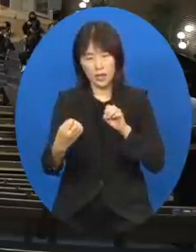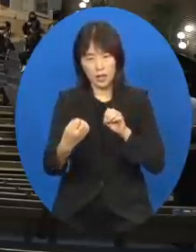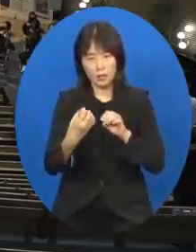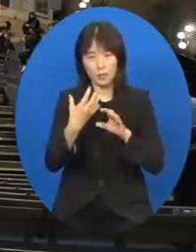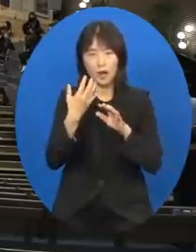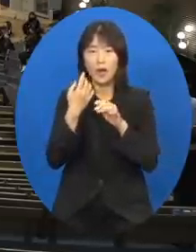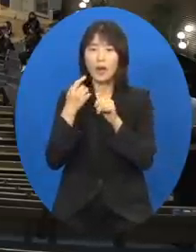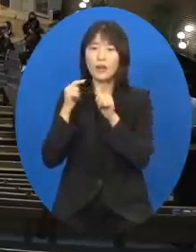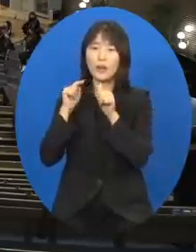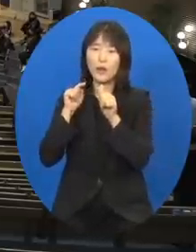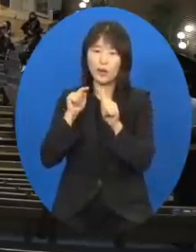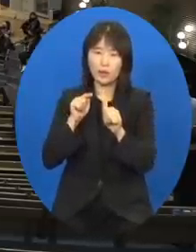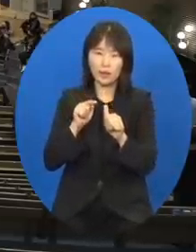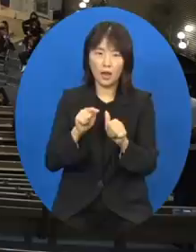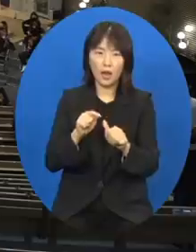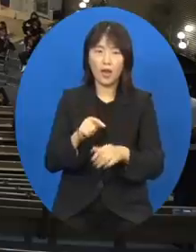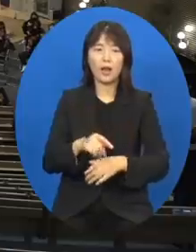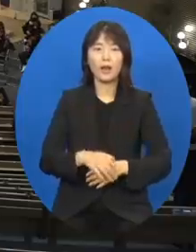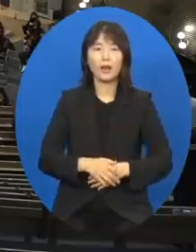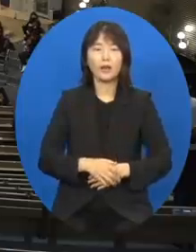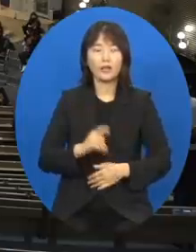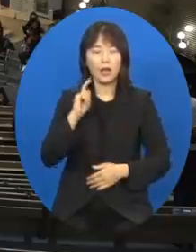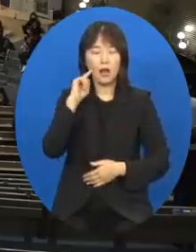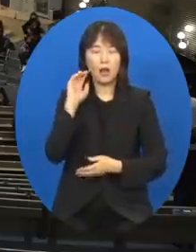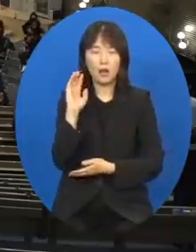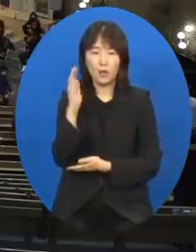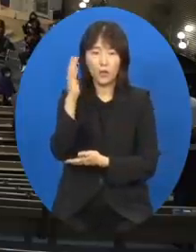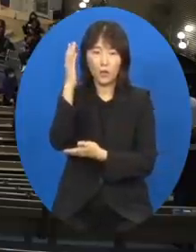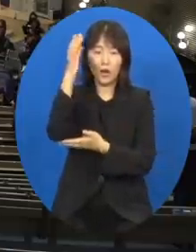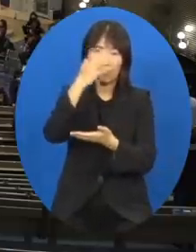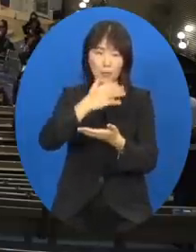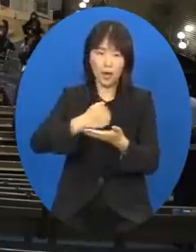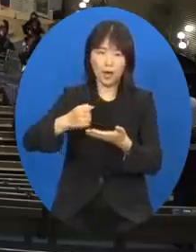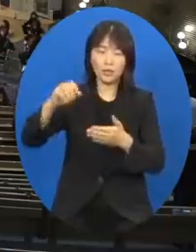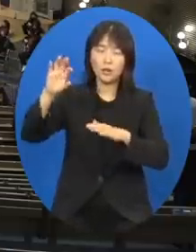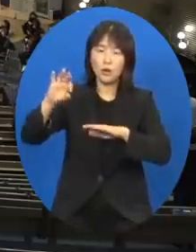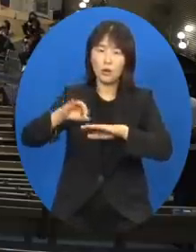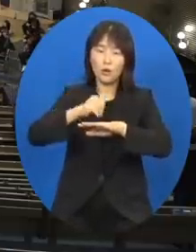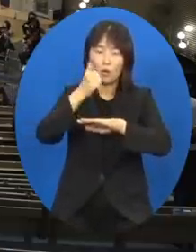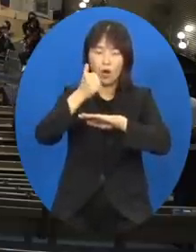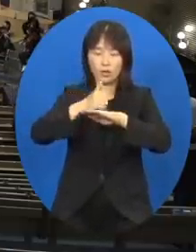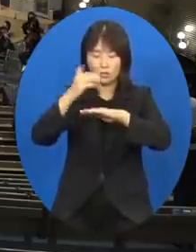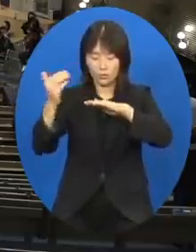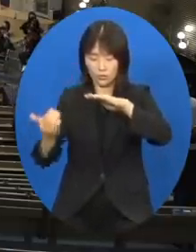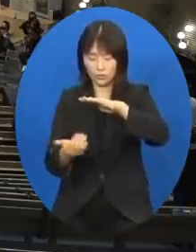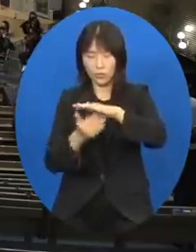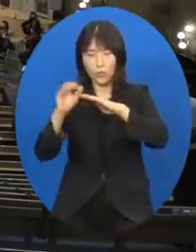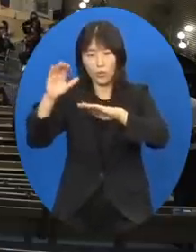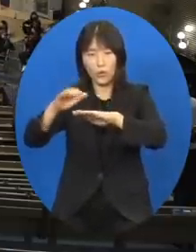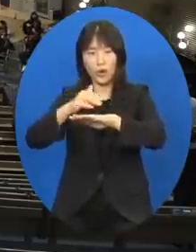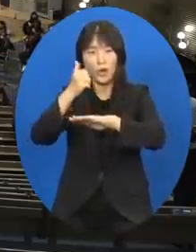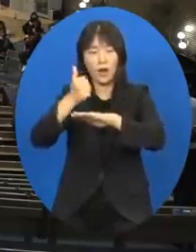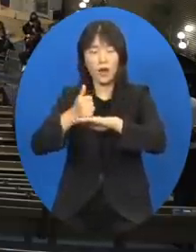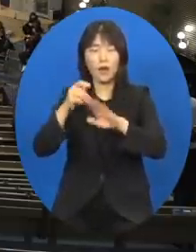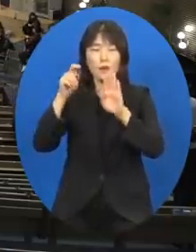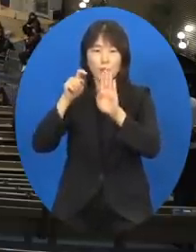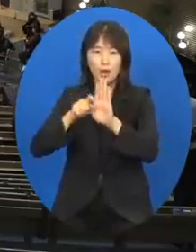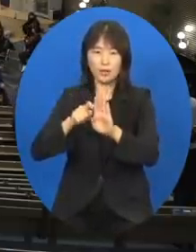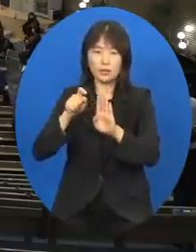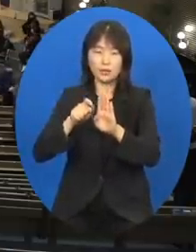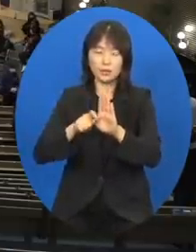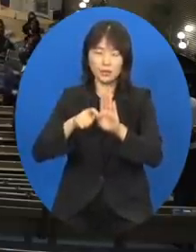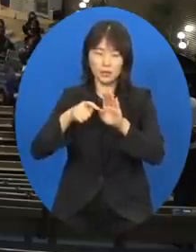기뻐하라 파여라. 영광 받은 왕의 왕